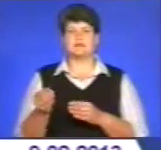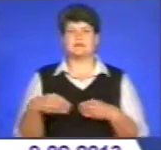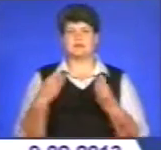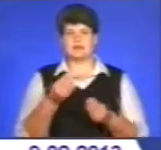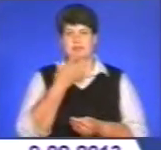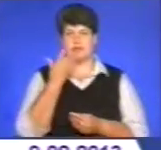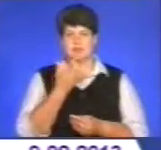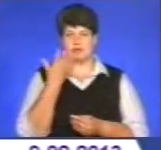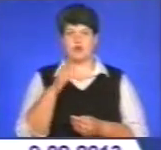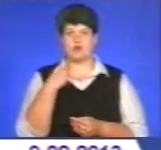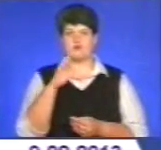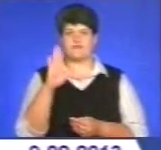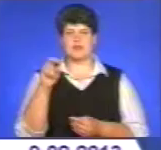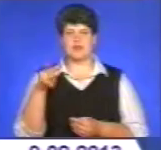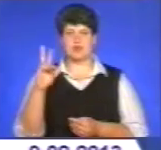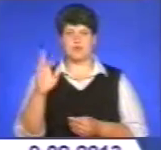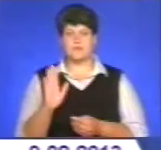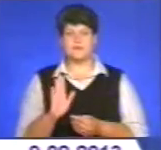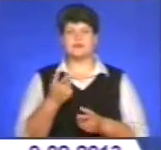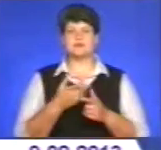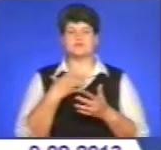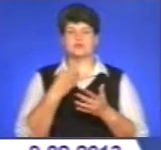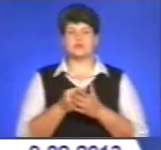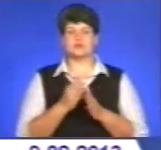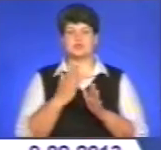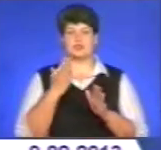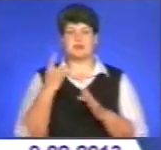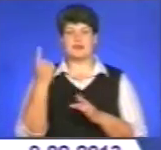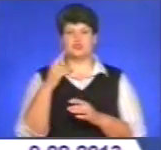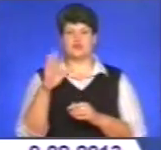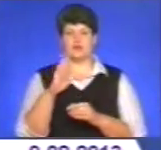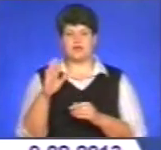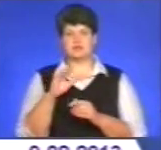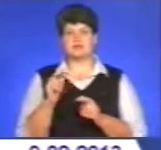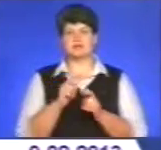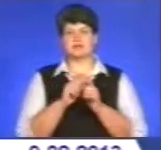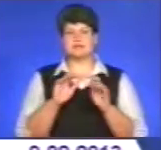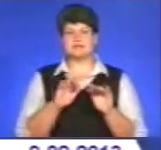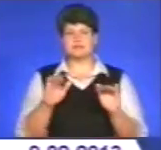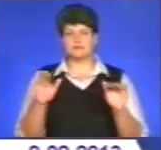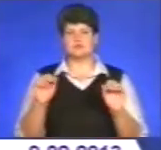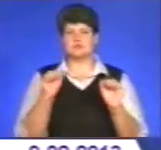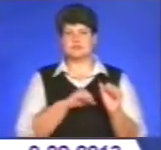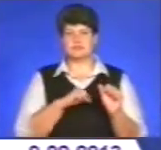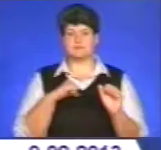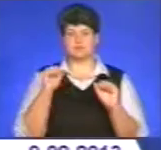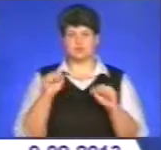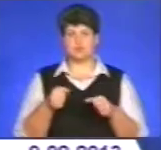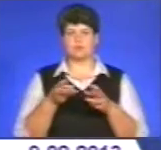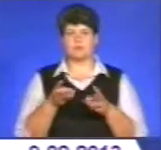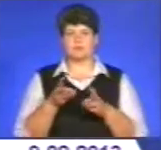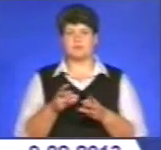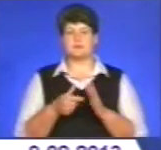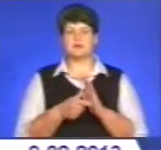Олександр Вілкул. В свою чергу, дитячі навчальні заклади 1 вересня будуть спроможні опалювати приміщення. Наразі всі